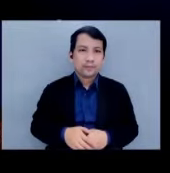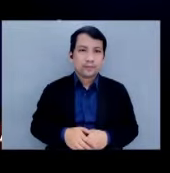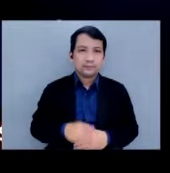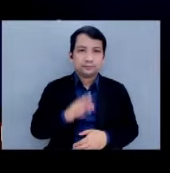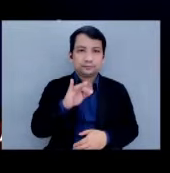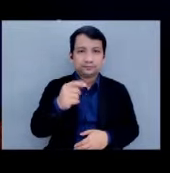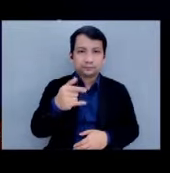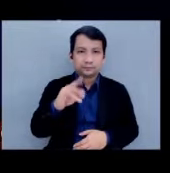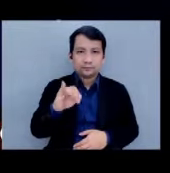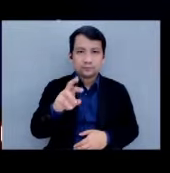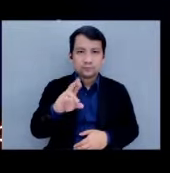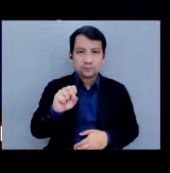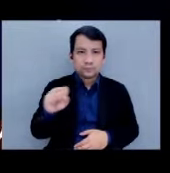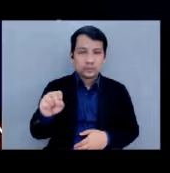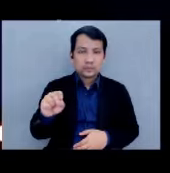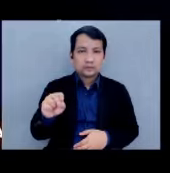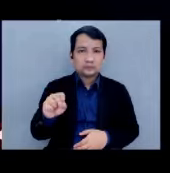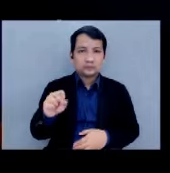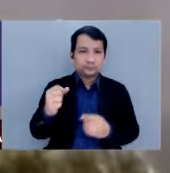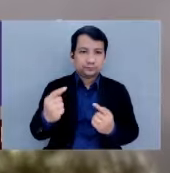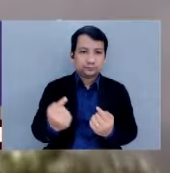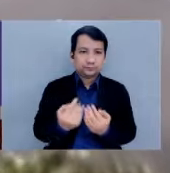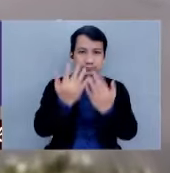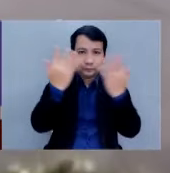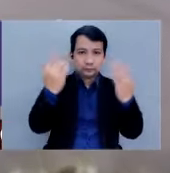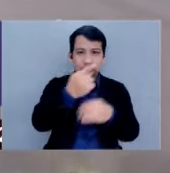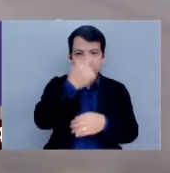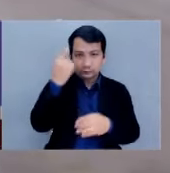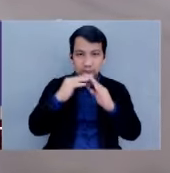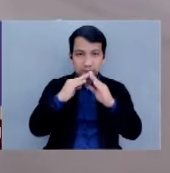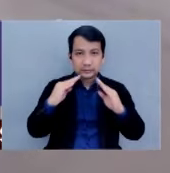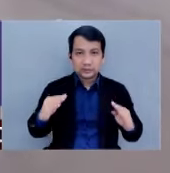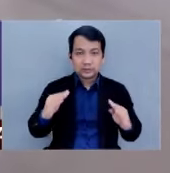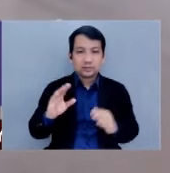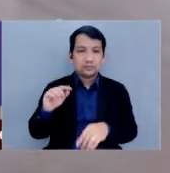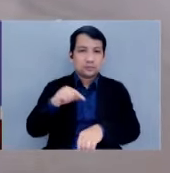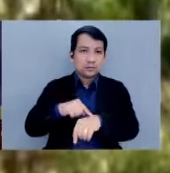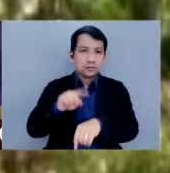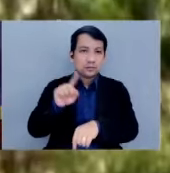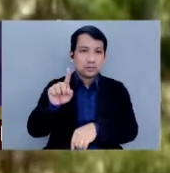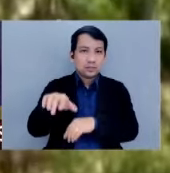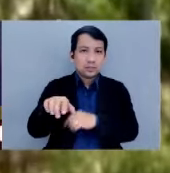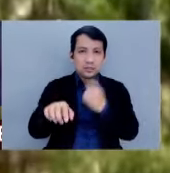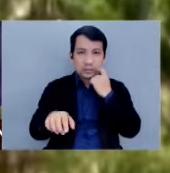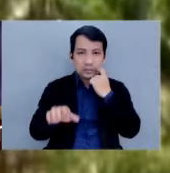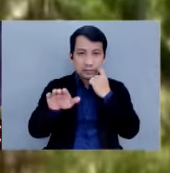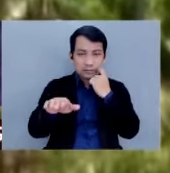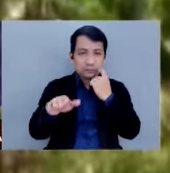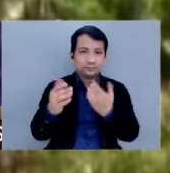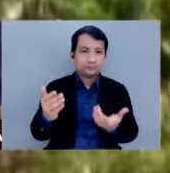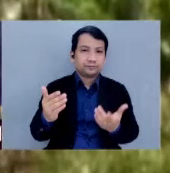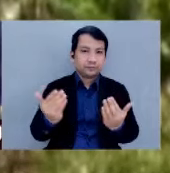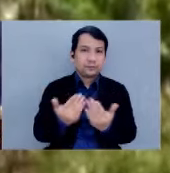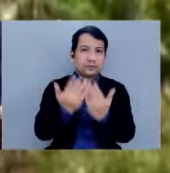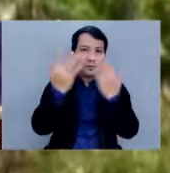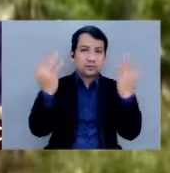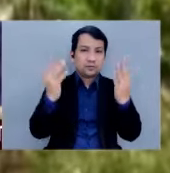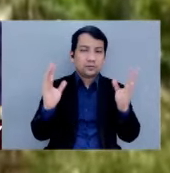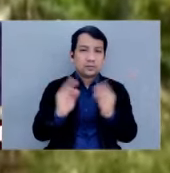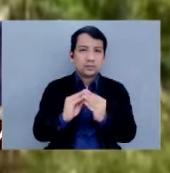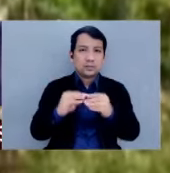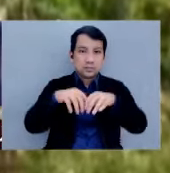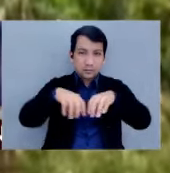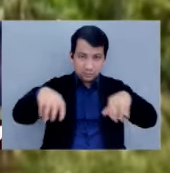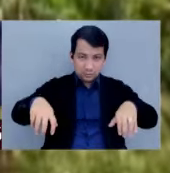na usok ang bumalot sa nasusunog na bahay na ito pasado alauna kaninang hapon. Sa laki ng apoy, nadamay pati ang